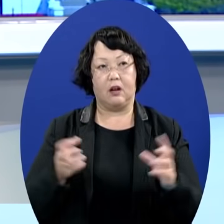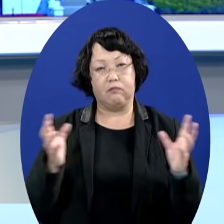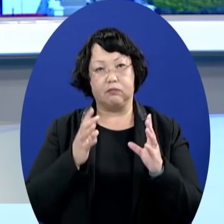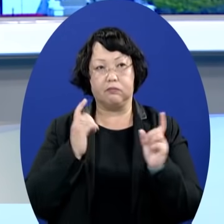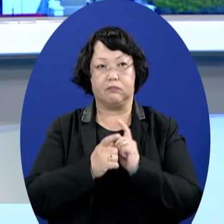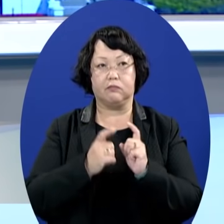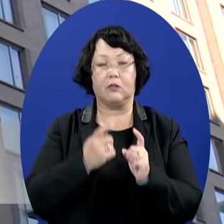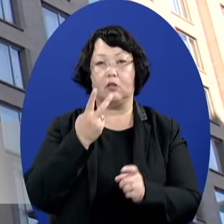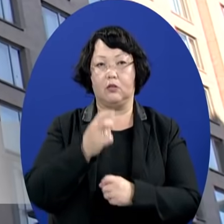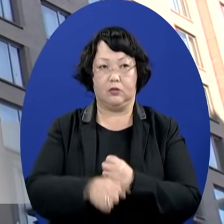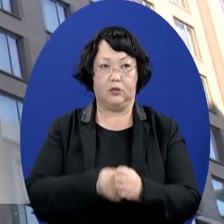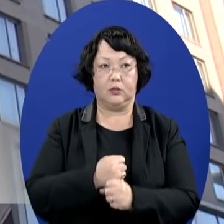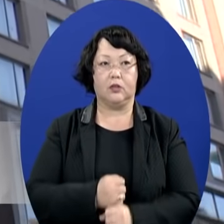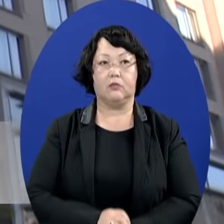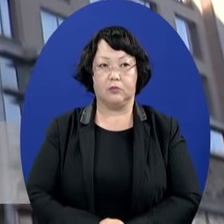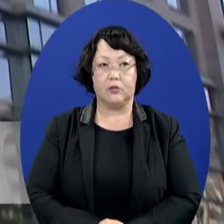болж байна.